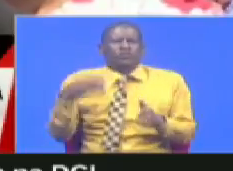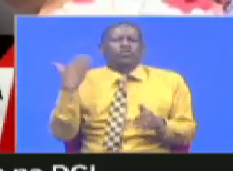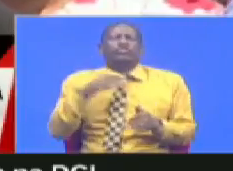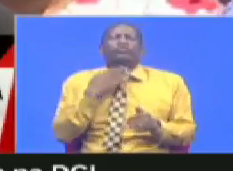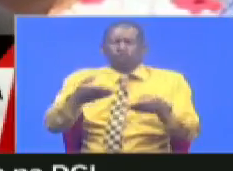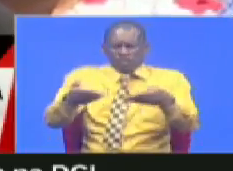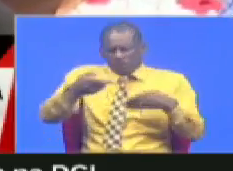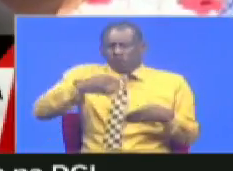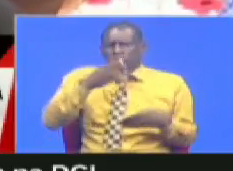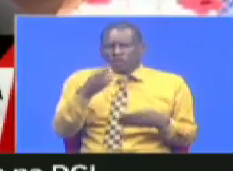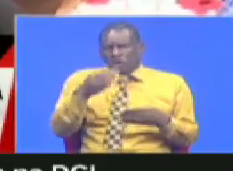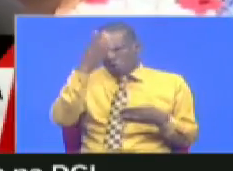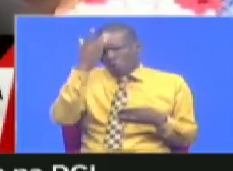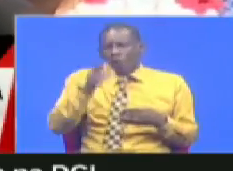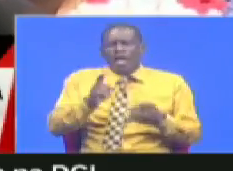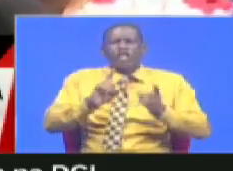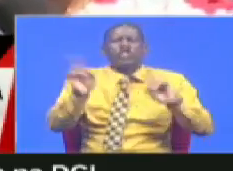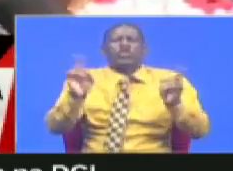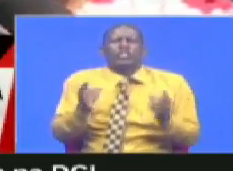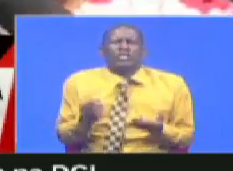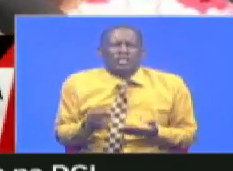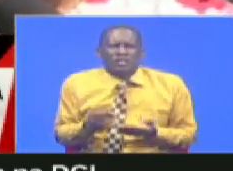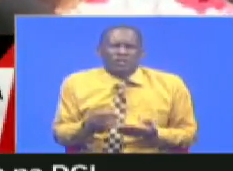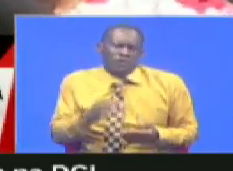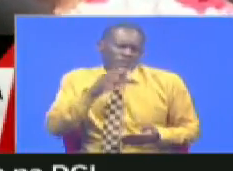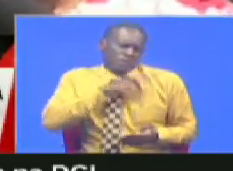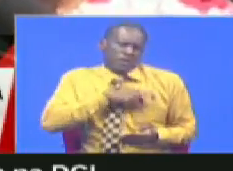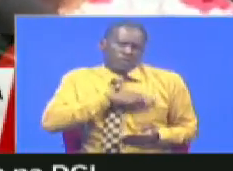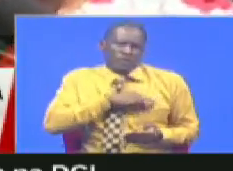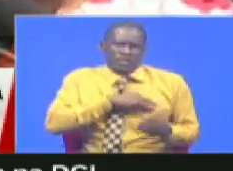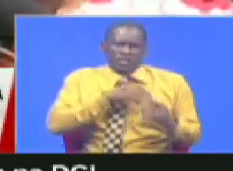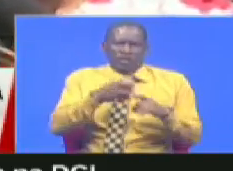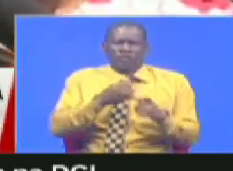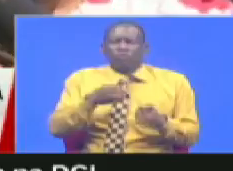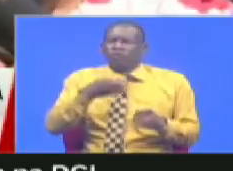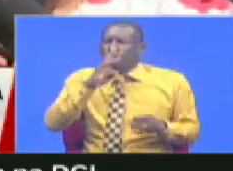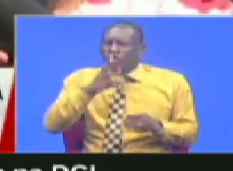then why can't we then be beneficiaries of the spillways?